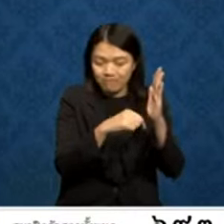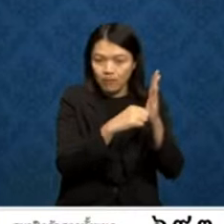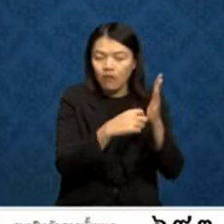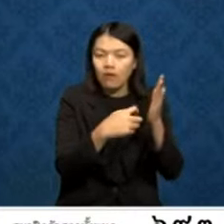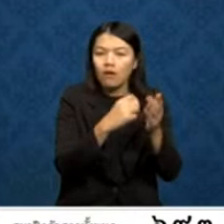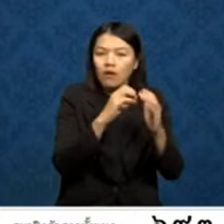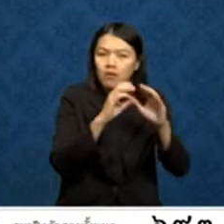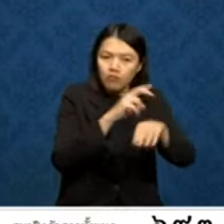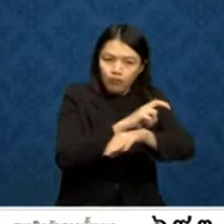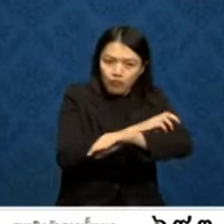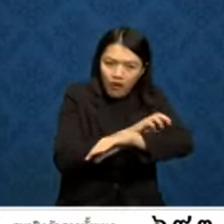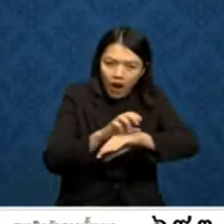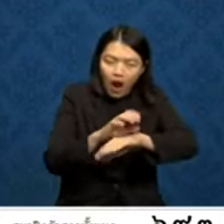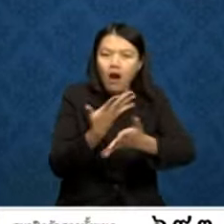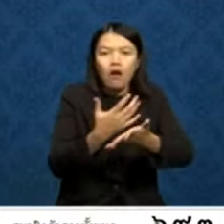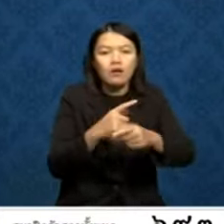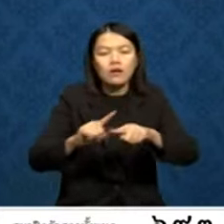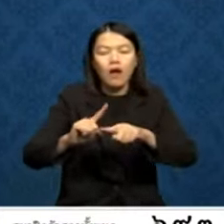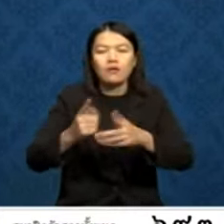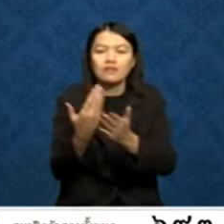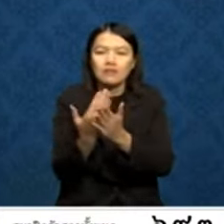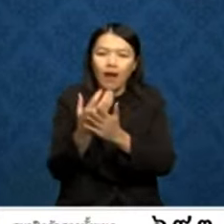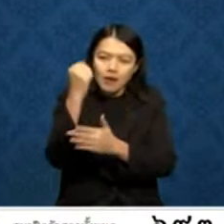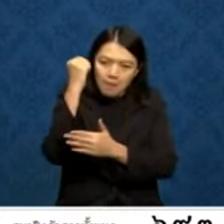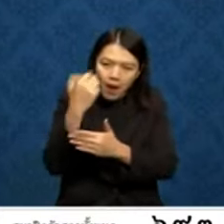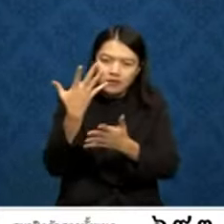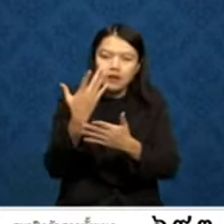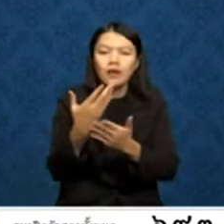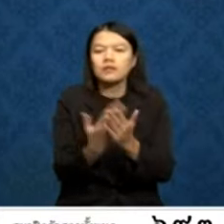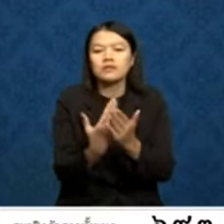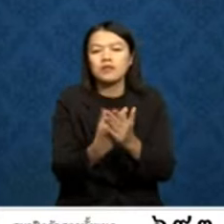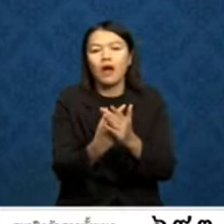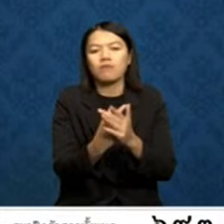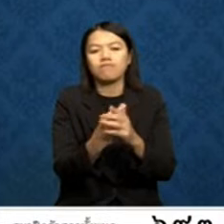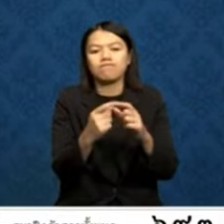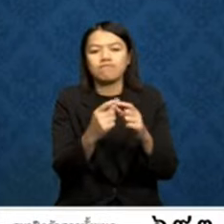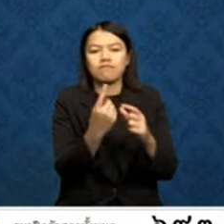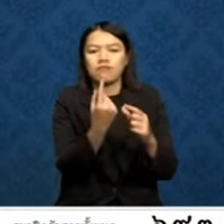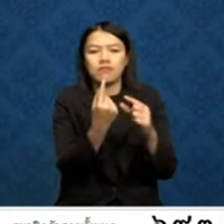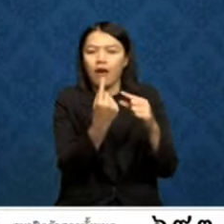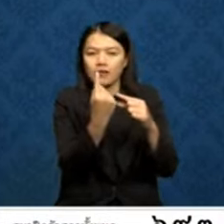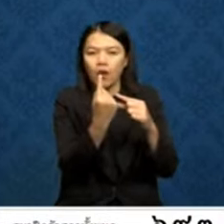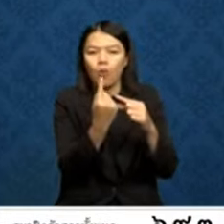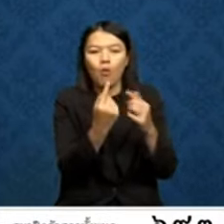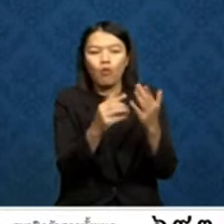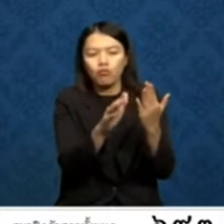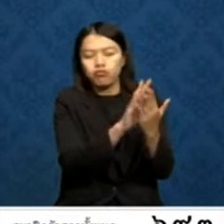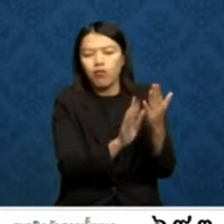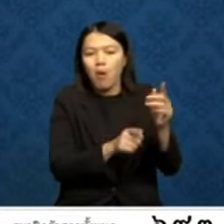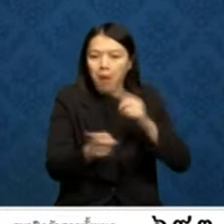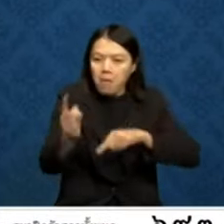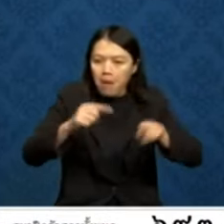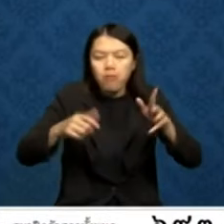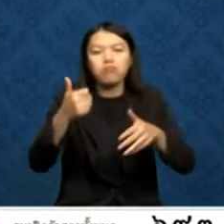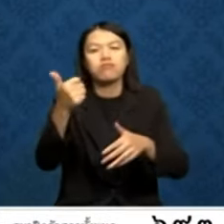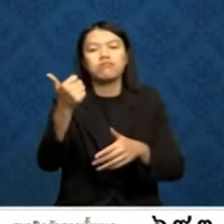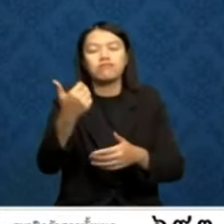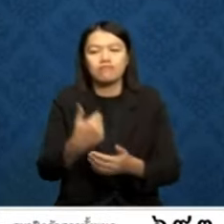รองรับนโยบายค่าโดยสารราคาเดียวตลอดสายเพื่อลดภาระค่าเดินท